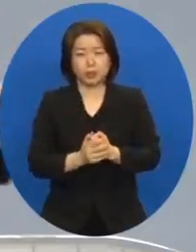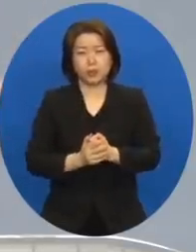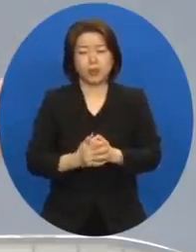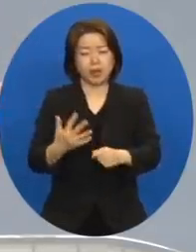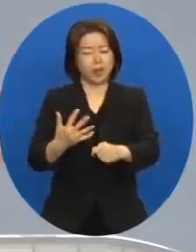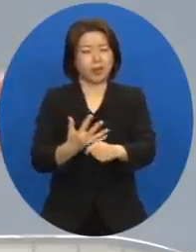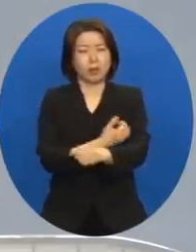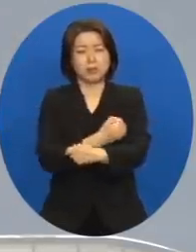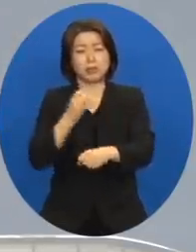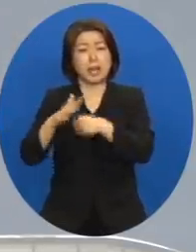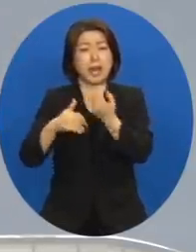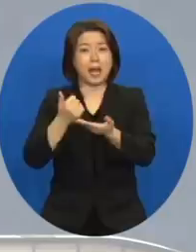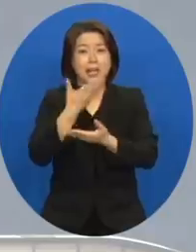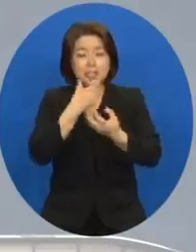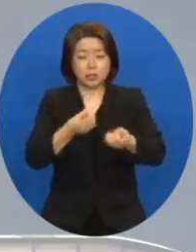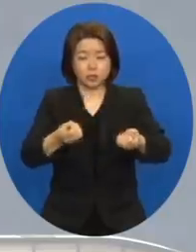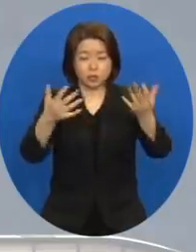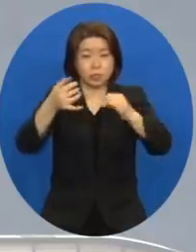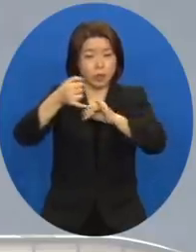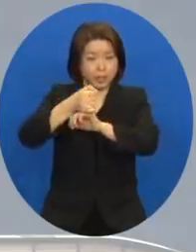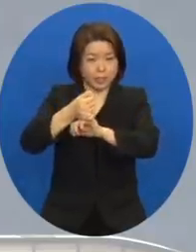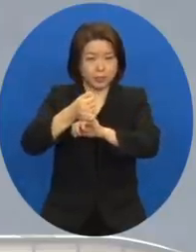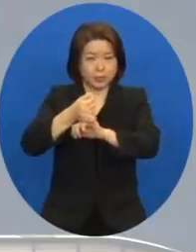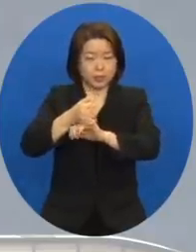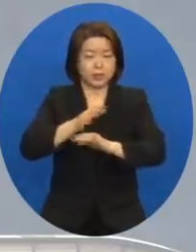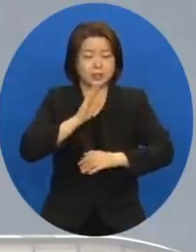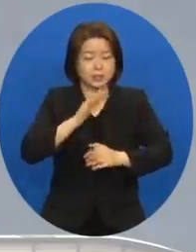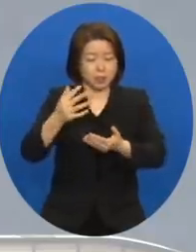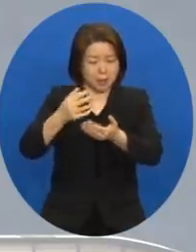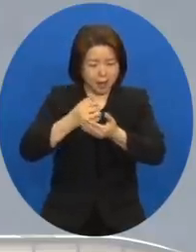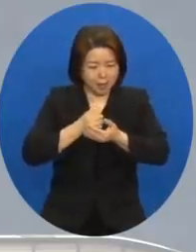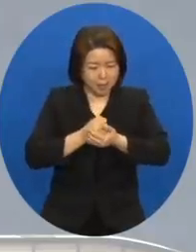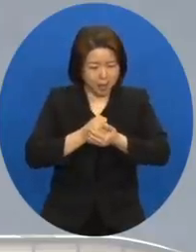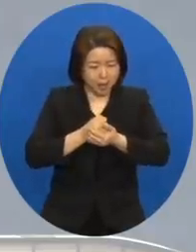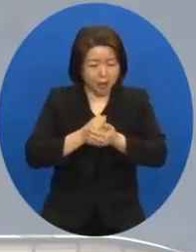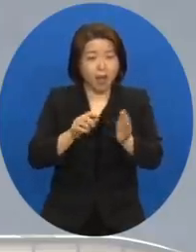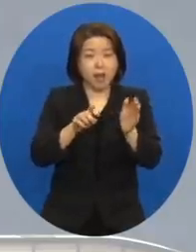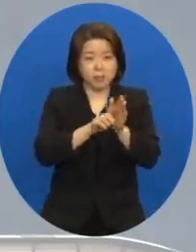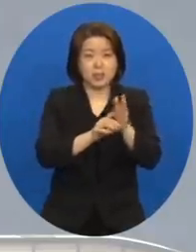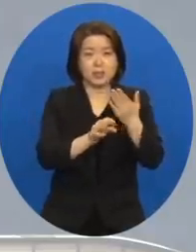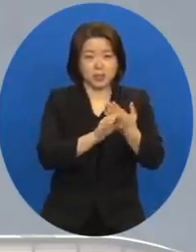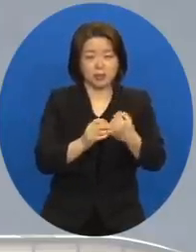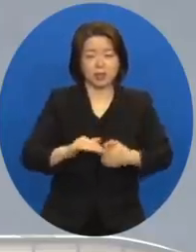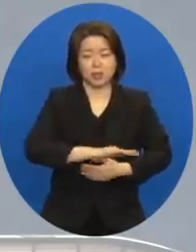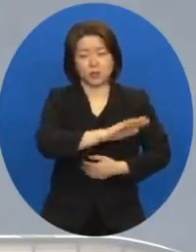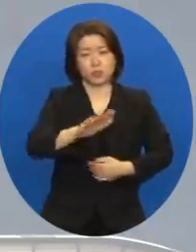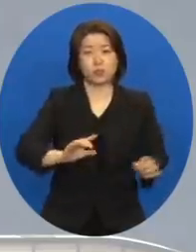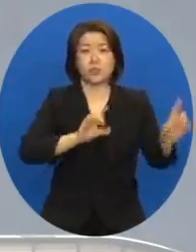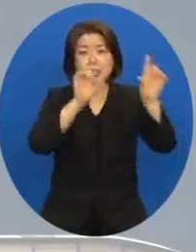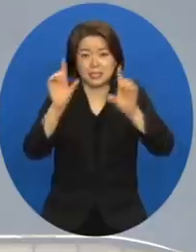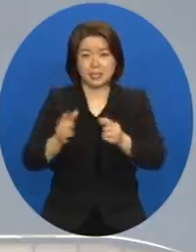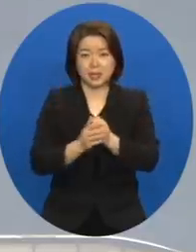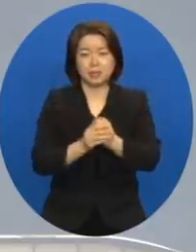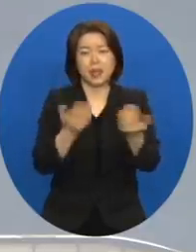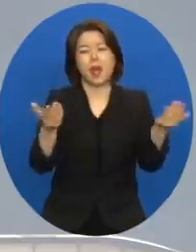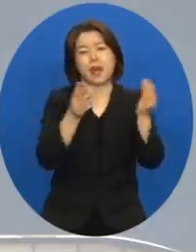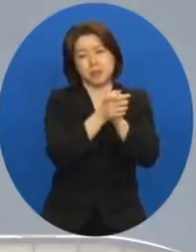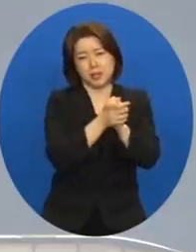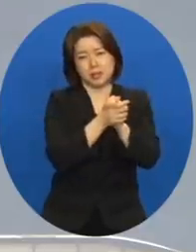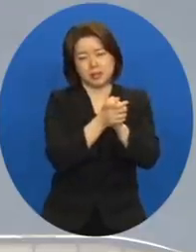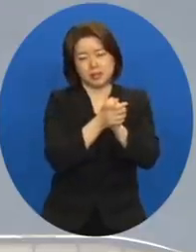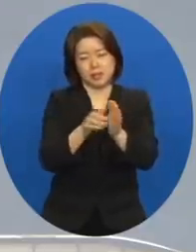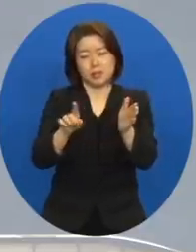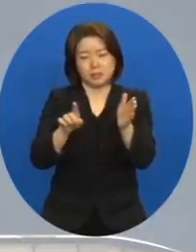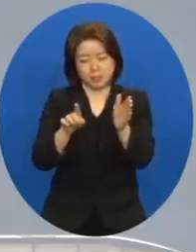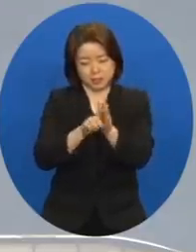엄청난 하나님의 축복의 약속을 정말 받았음을 믿는다면 우리의 삶도 아멘 신앙이